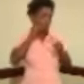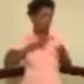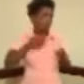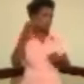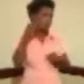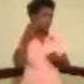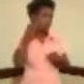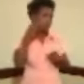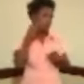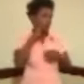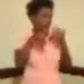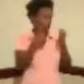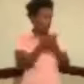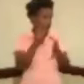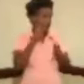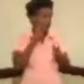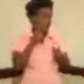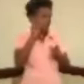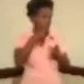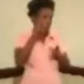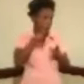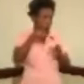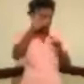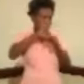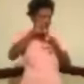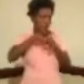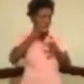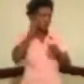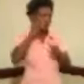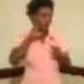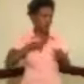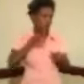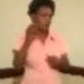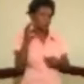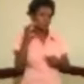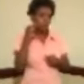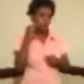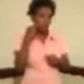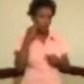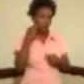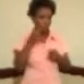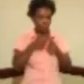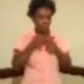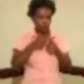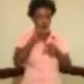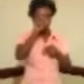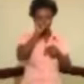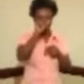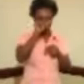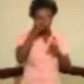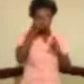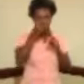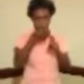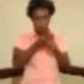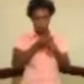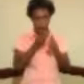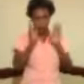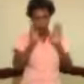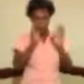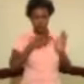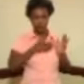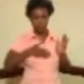accorder à yo chaque, pour le mot de la fin, 2 minutes pour yo clôturer, en attendant que nous capables d'avoir l'occasion